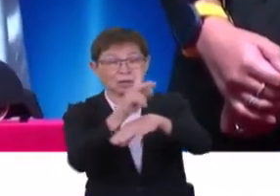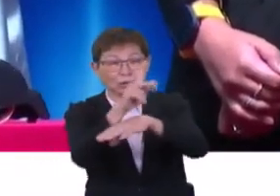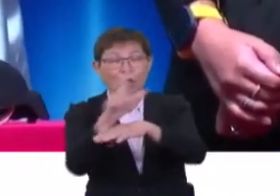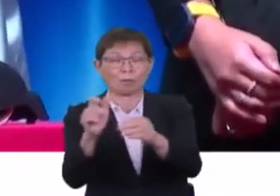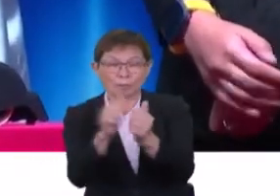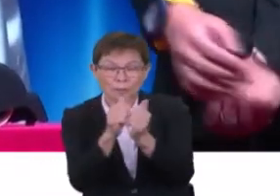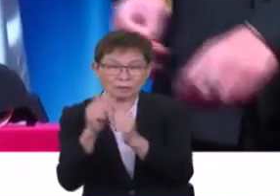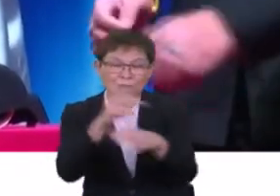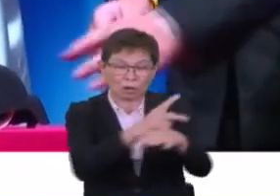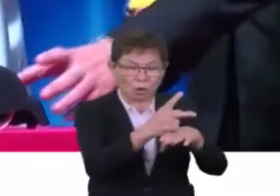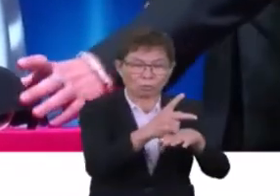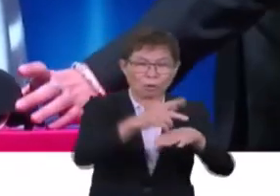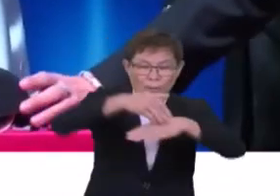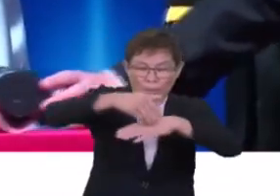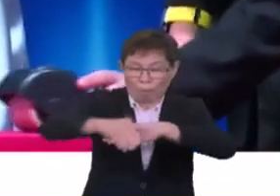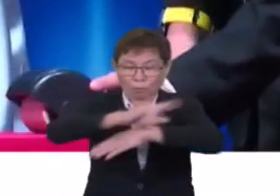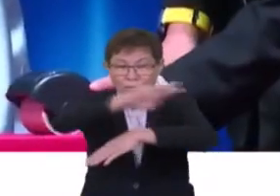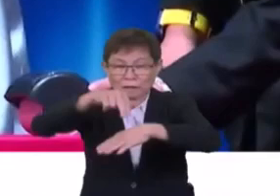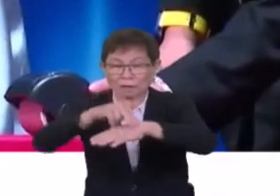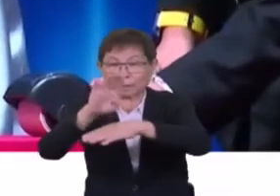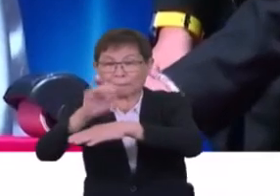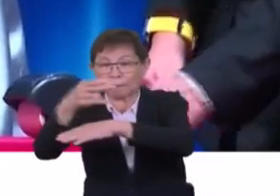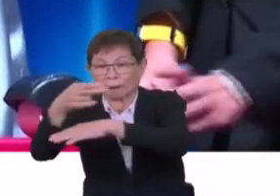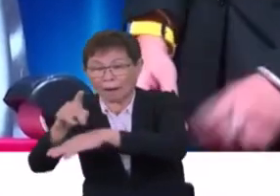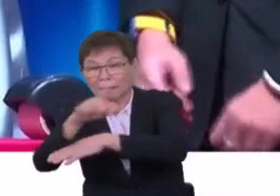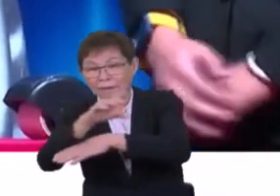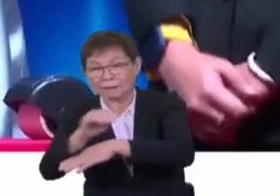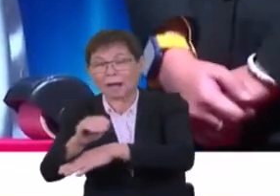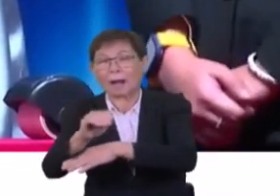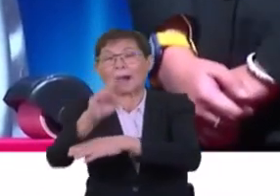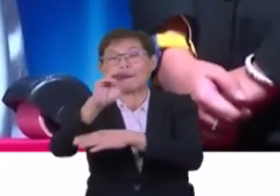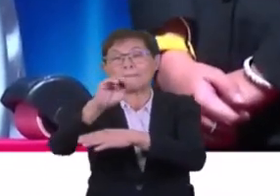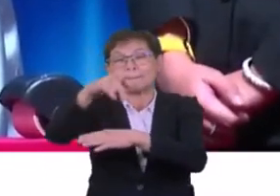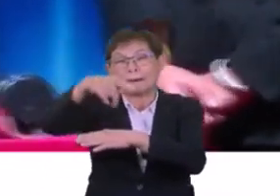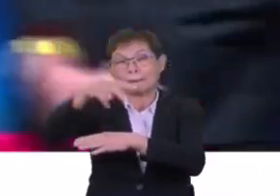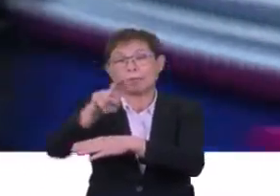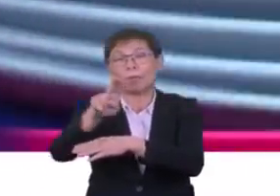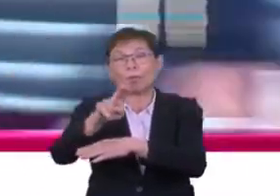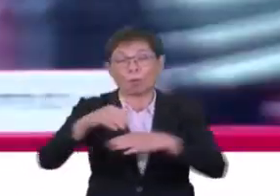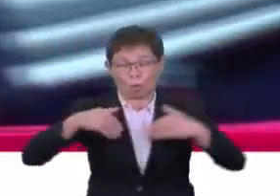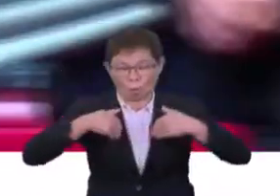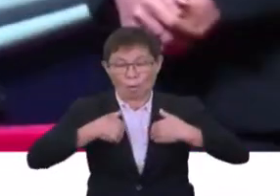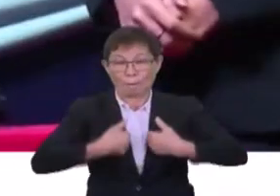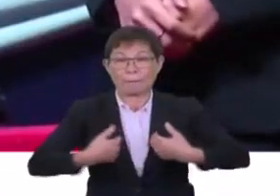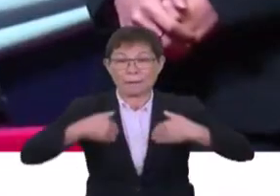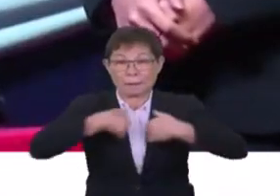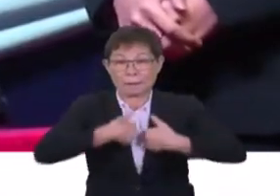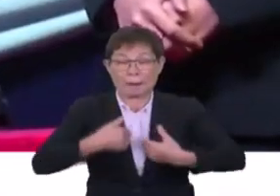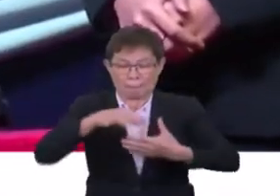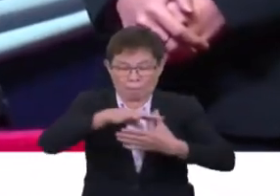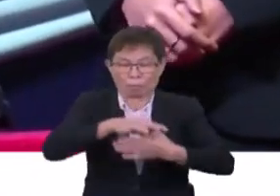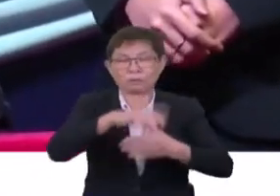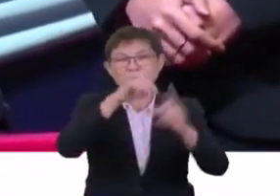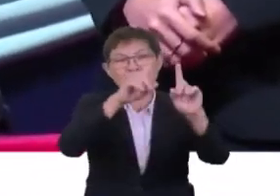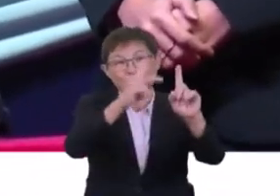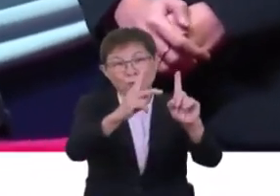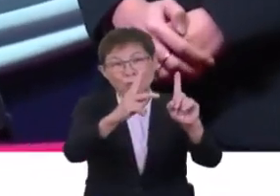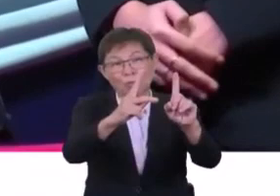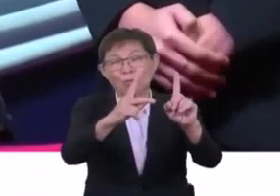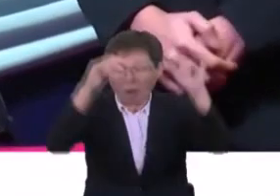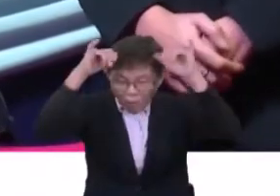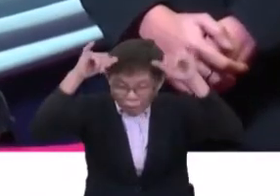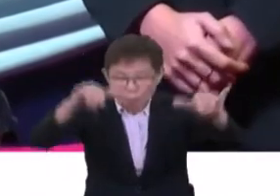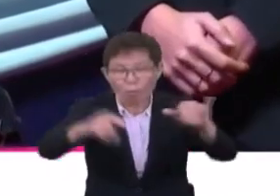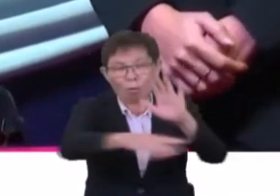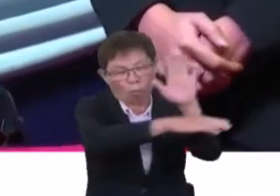koperasi pos nasional berhad protes International 19 dan memulai stoxx 600 menyesalkan sebanyak 1000x lembu akan